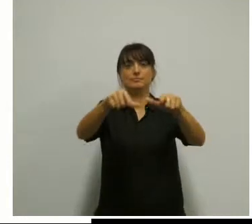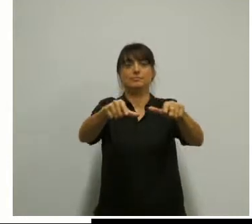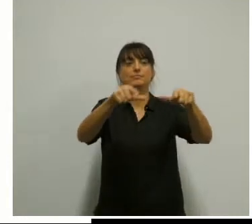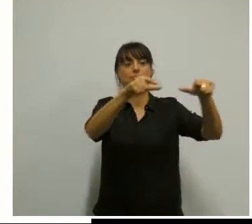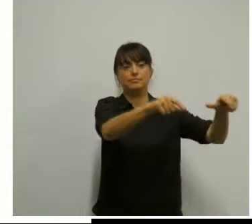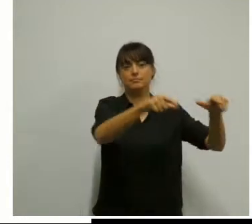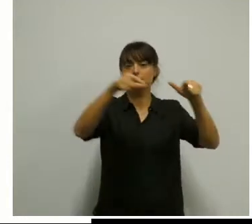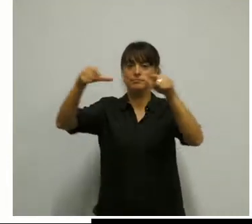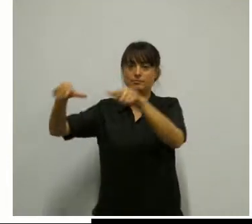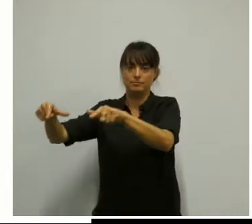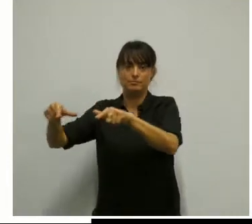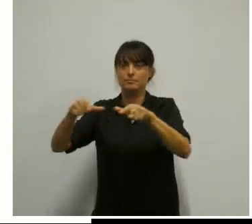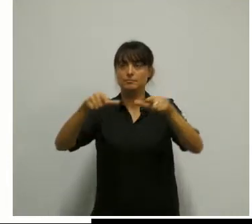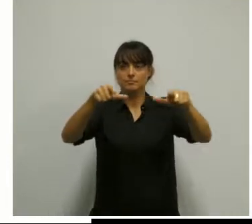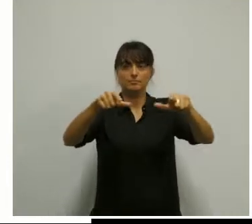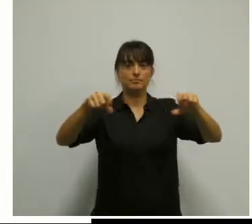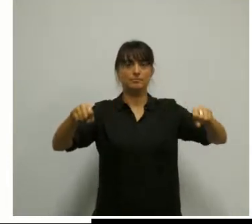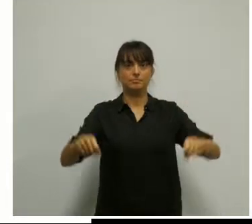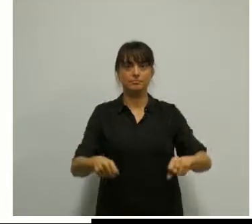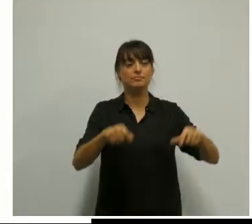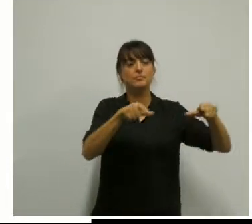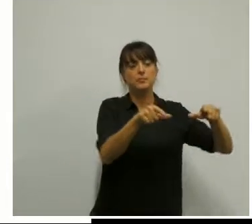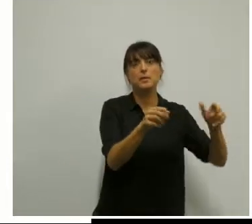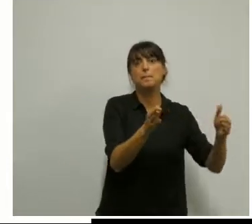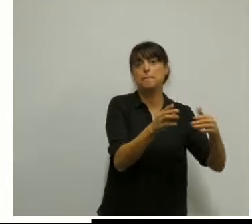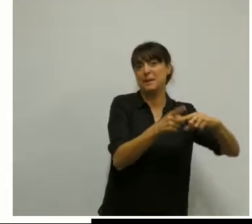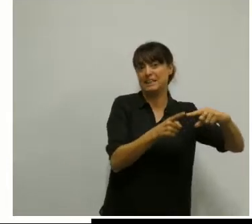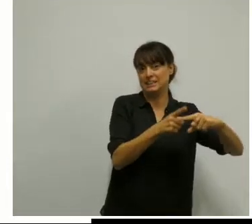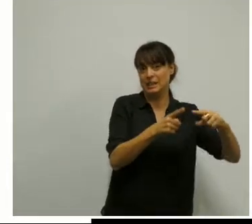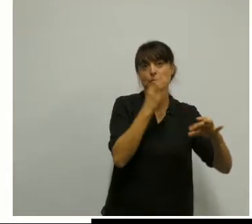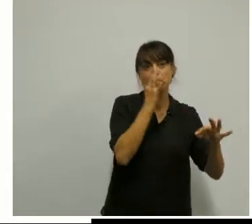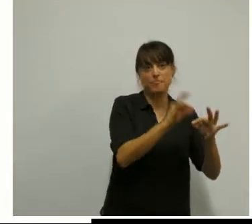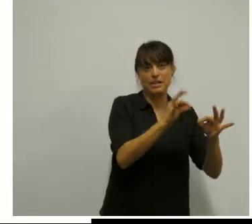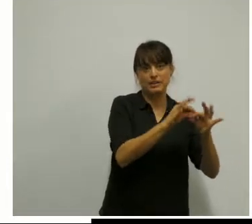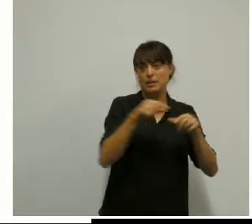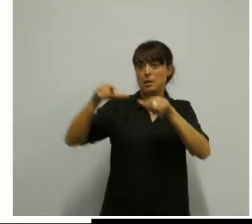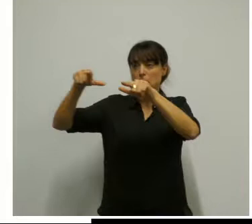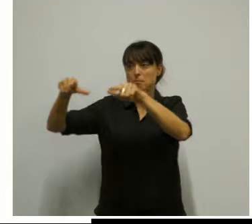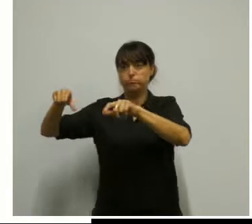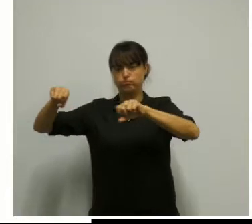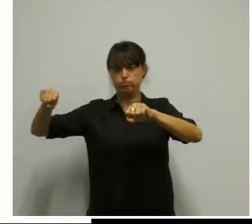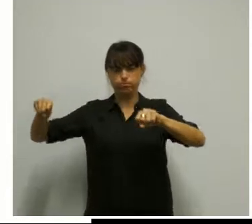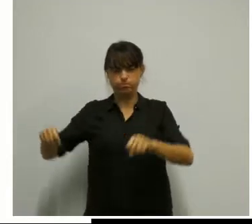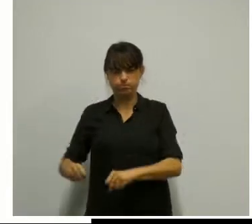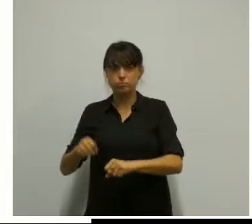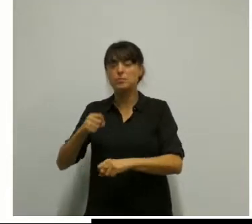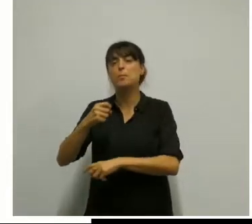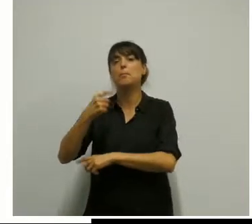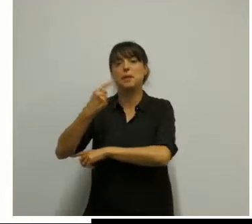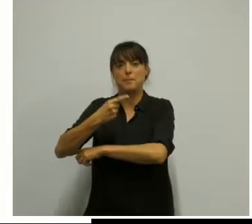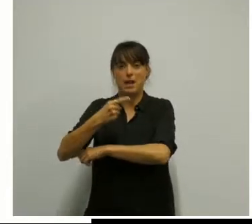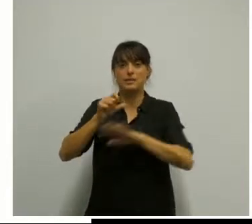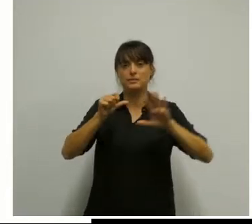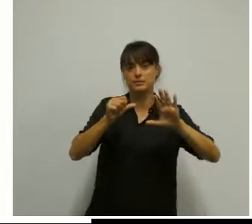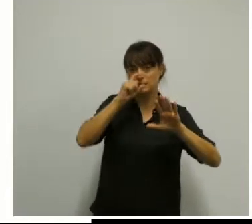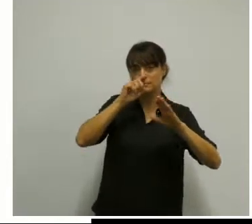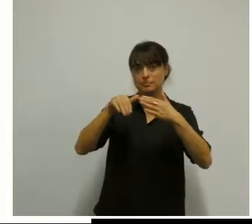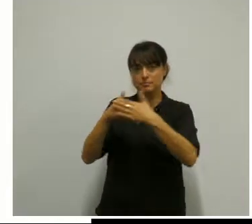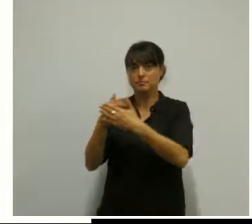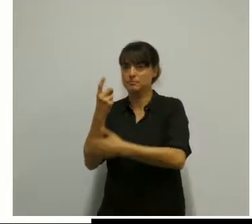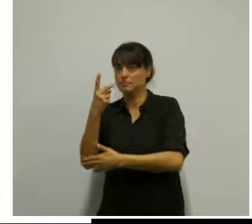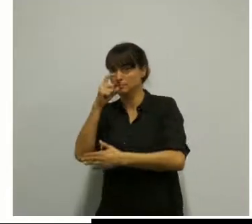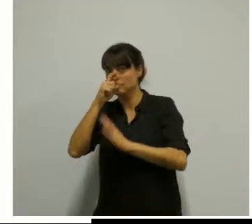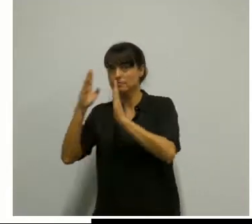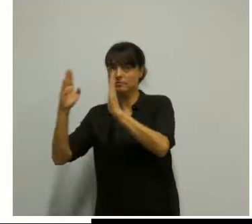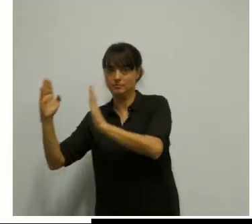Tenim un pati mitjanet que juguen els d'infantil i un pati molt gran on juguen els nens de primària de 6 a 12 anys.